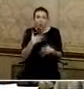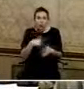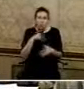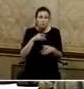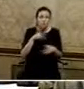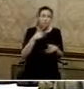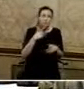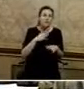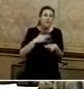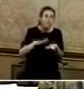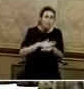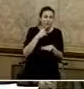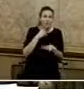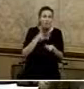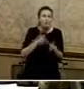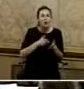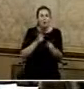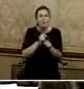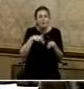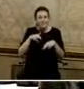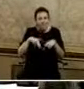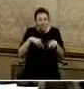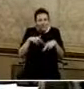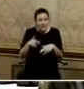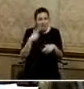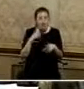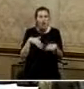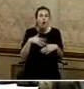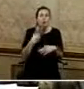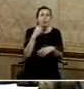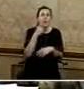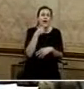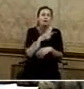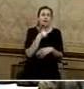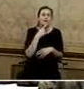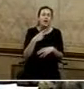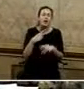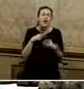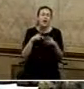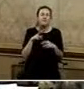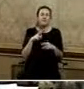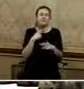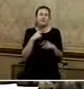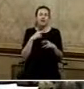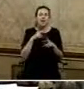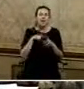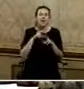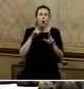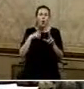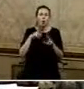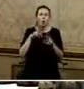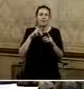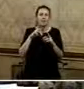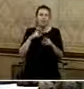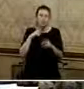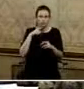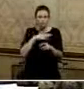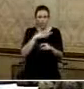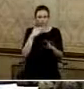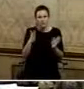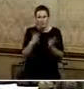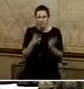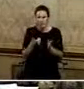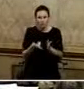biti političke volje da se tamo provući ta cesta, pa onda kad idete na ovaj aveniju Većeslava Holjevica, koja je dosta